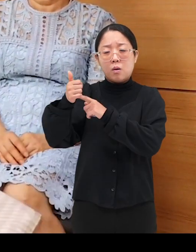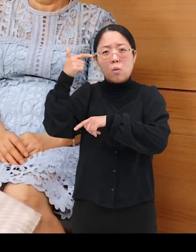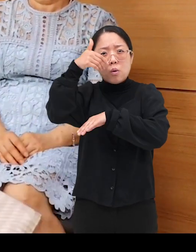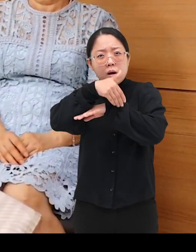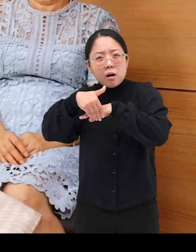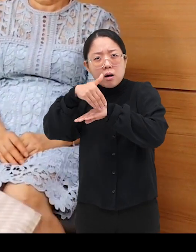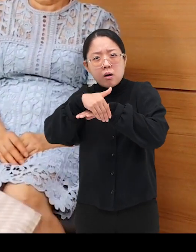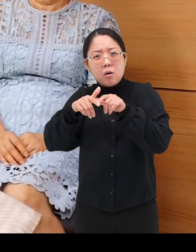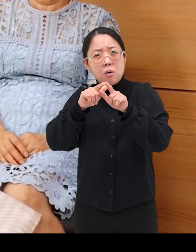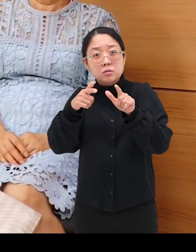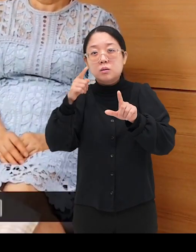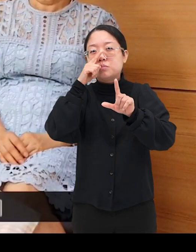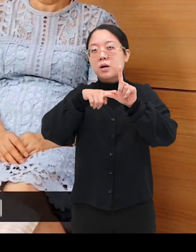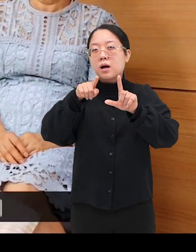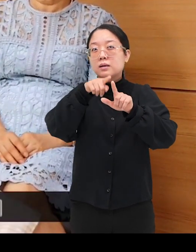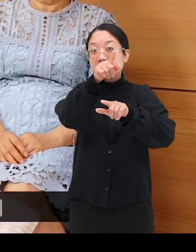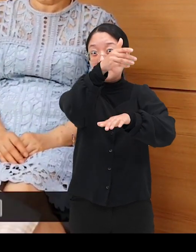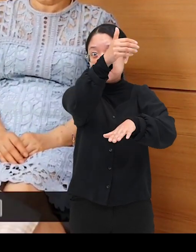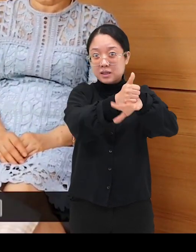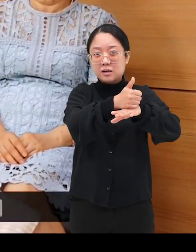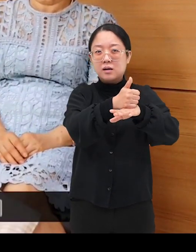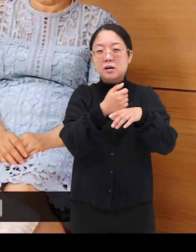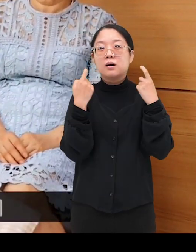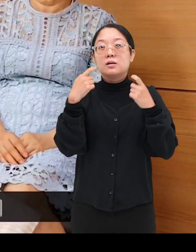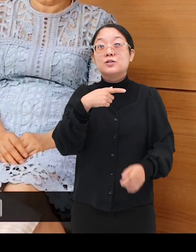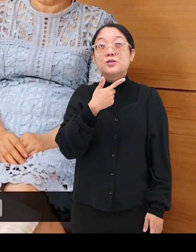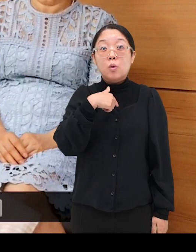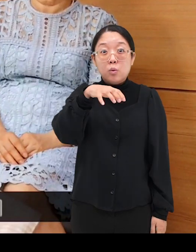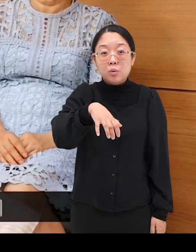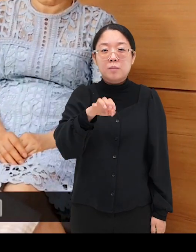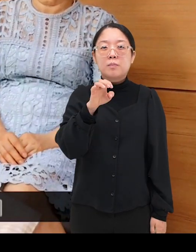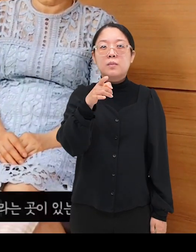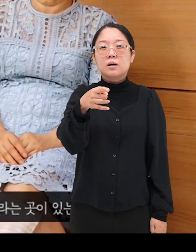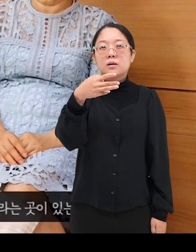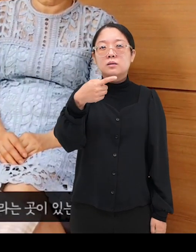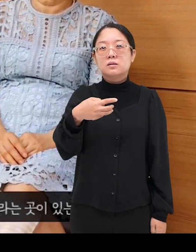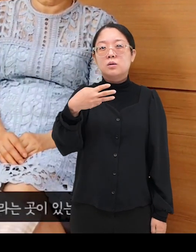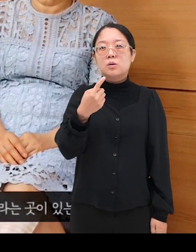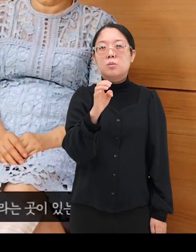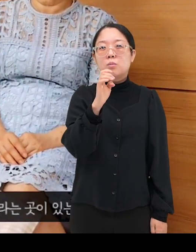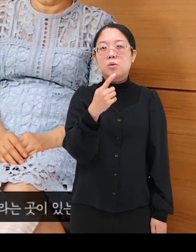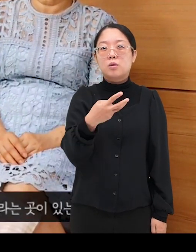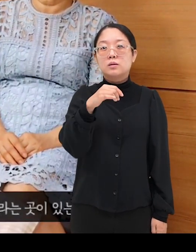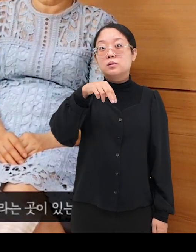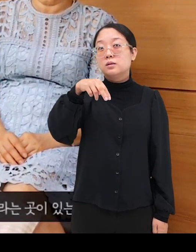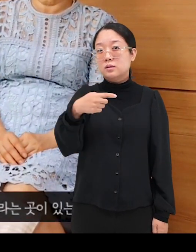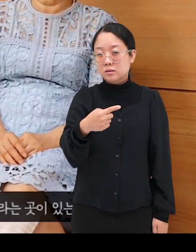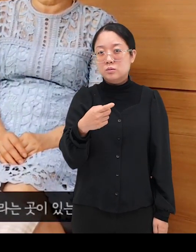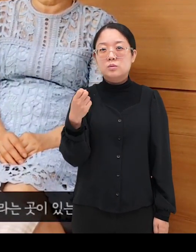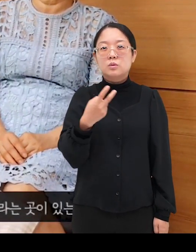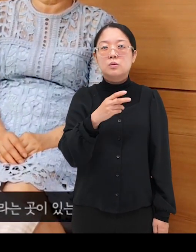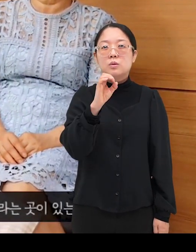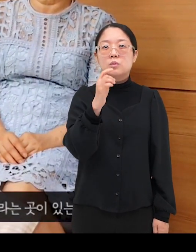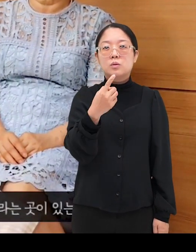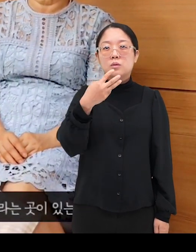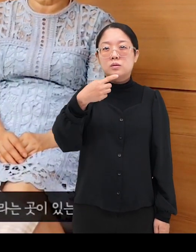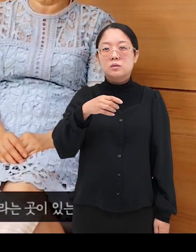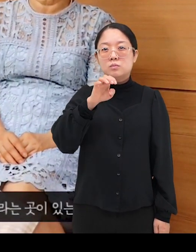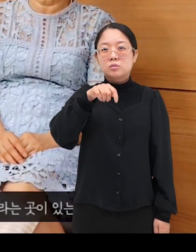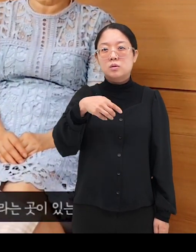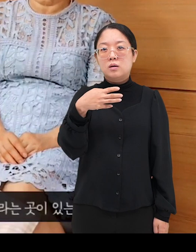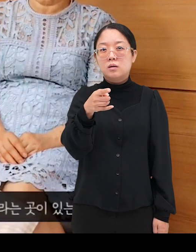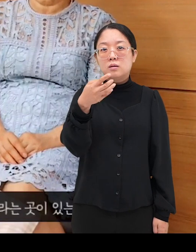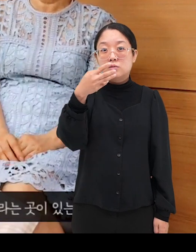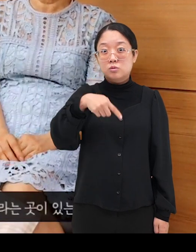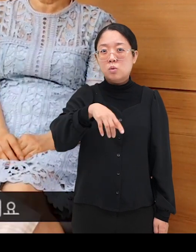근데 이제 뭐 남편이 계획해서 가는 경우에 이제 브라질에서 마지막으로 여행 갔던 페트로폴리스하고 오르브레토라는